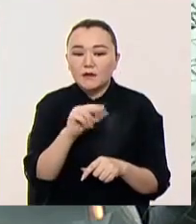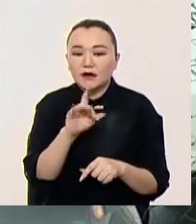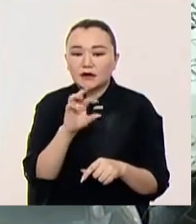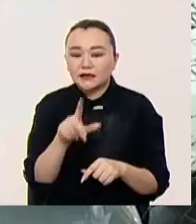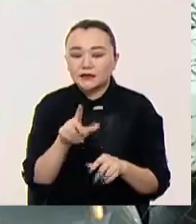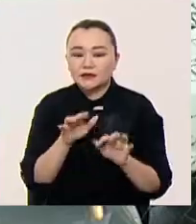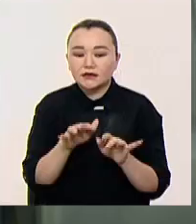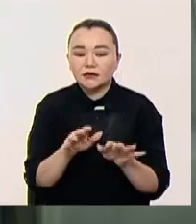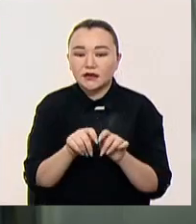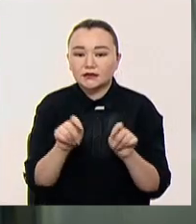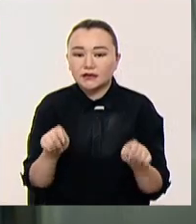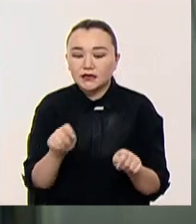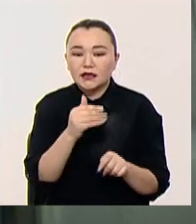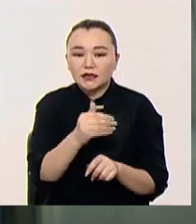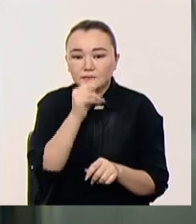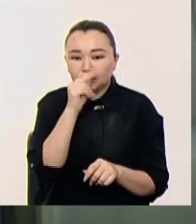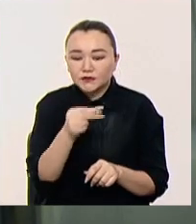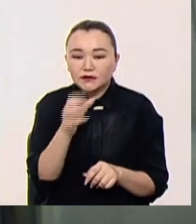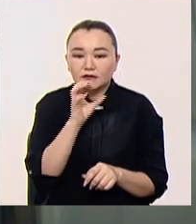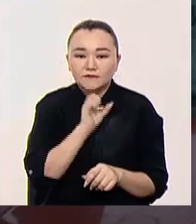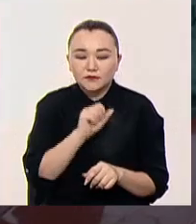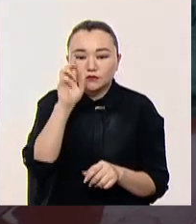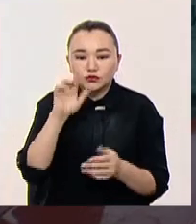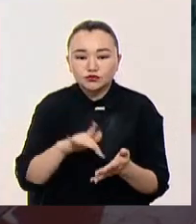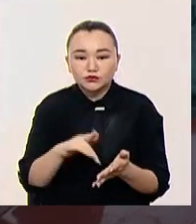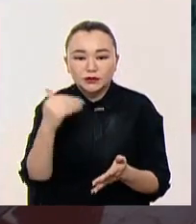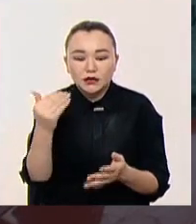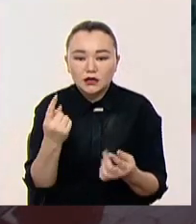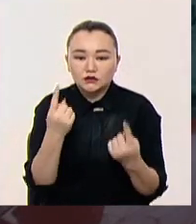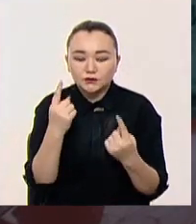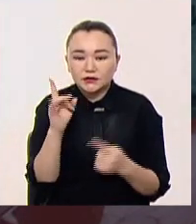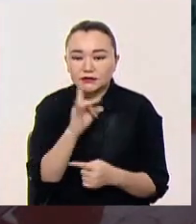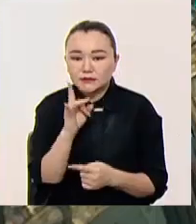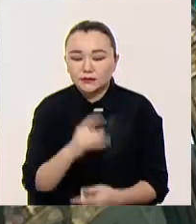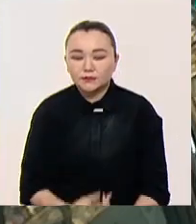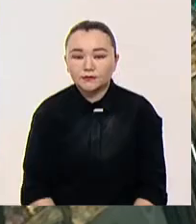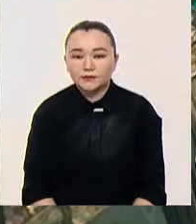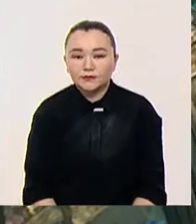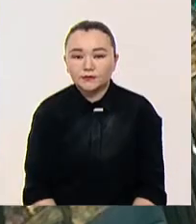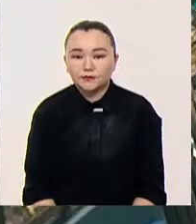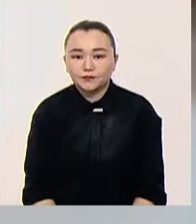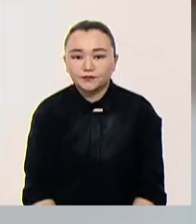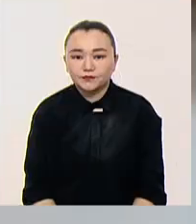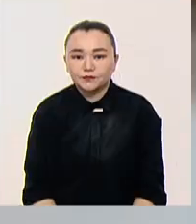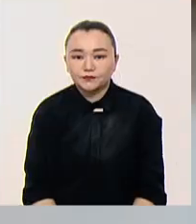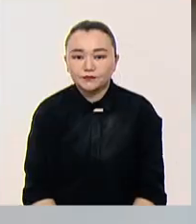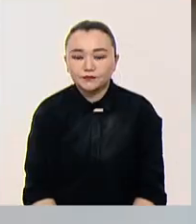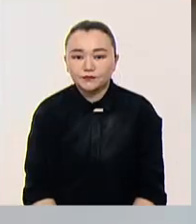возбуждено уголовное дело. Их подозревают в хищении бюджетных средств в особо крупном размере.